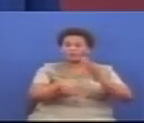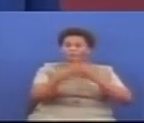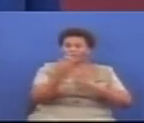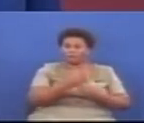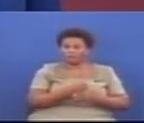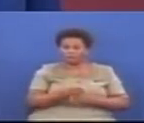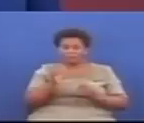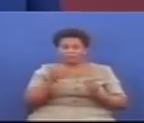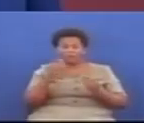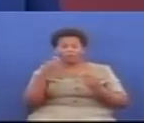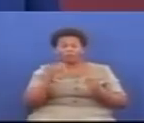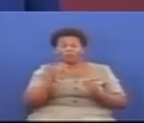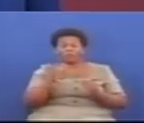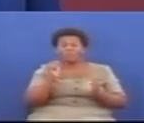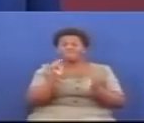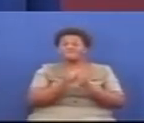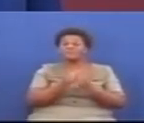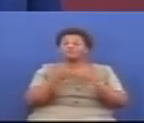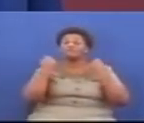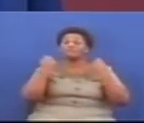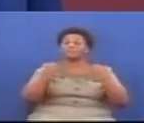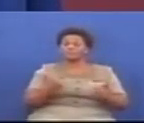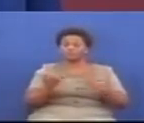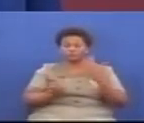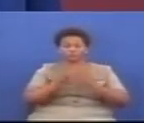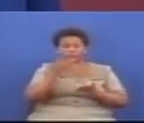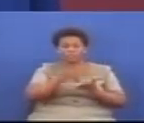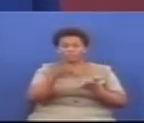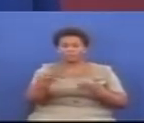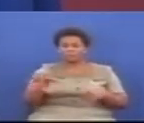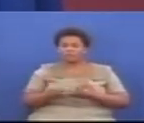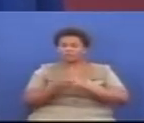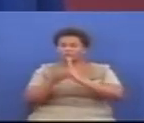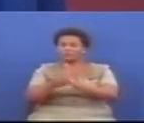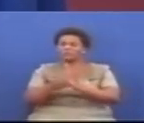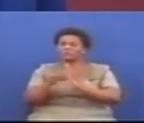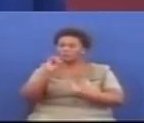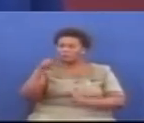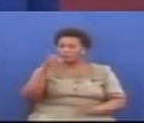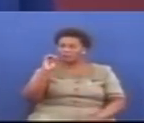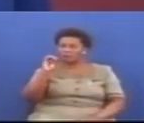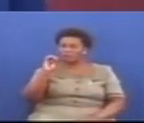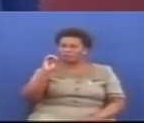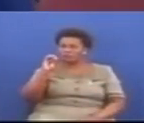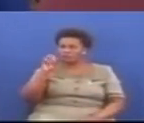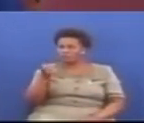wanyanyua vitu vizito kutoka jijini Dar es Salaam, wakiongozwa John Jamal.